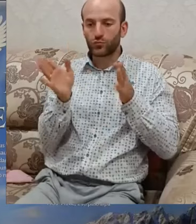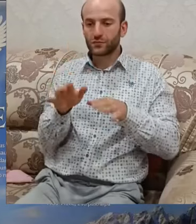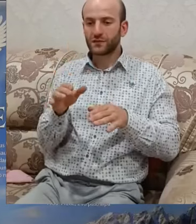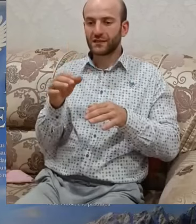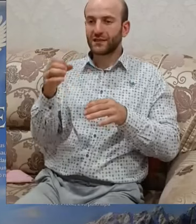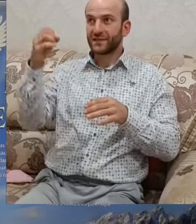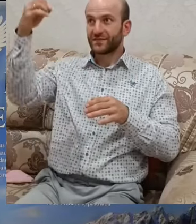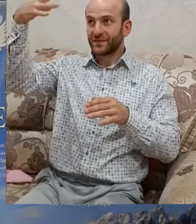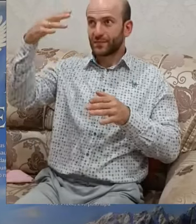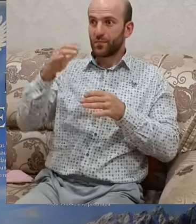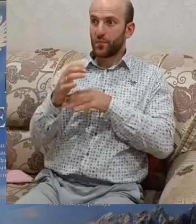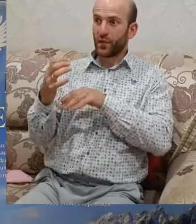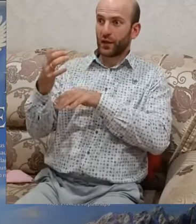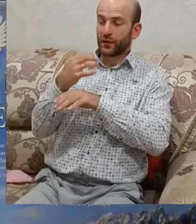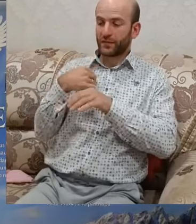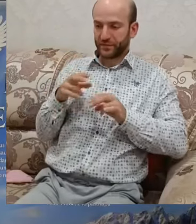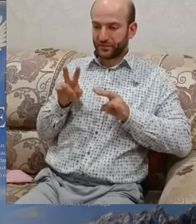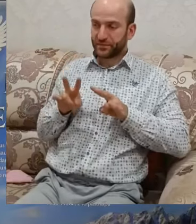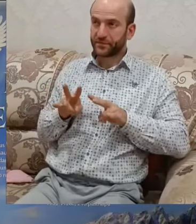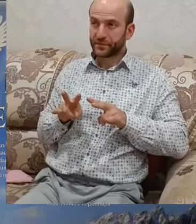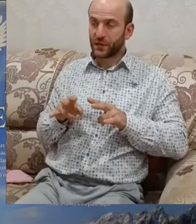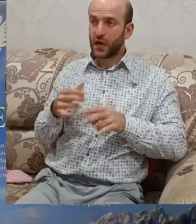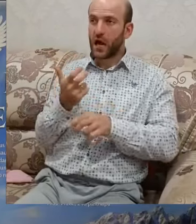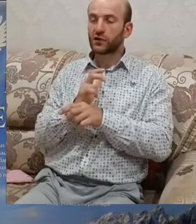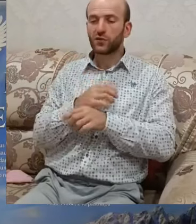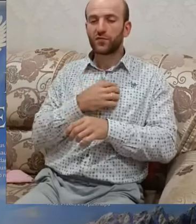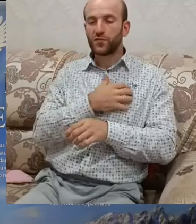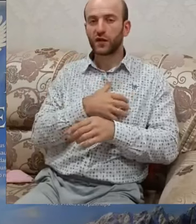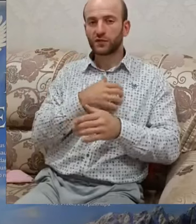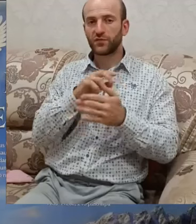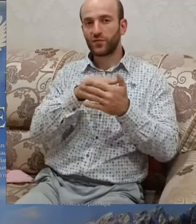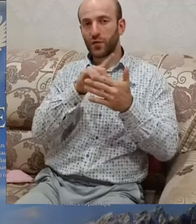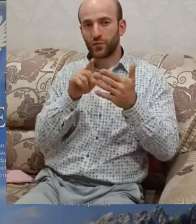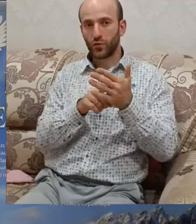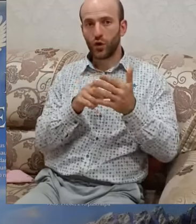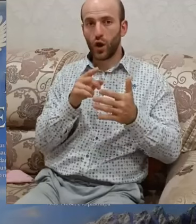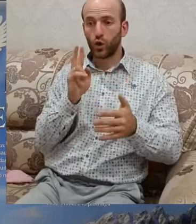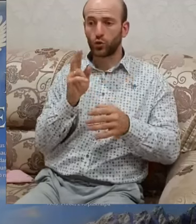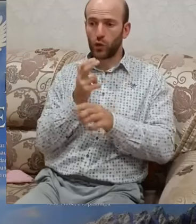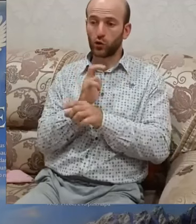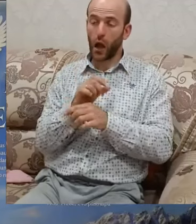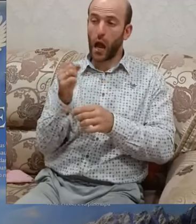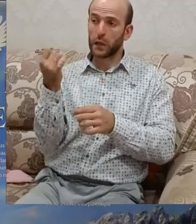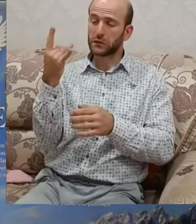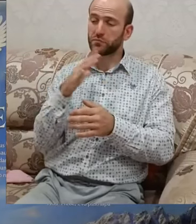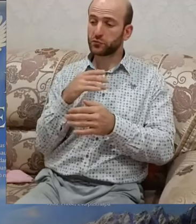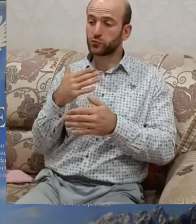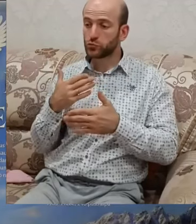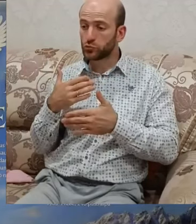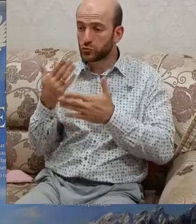svarbus klausimas. Это очень важный вопрос. Tie, kurie tik skaito žinią, для тех, кто только читает послание,